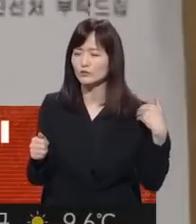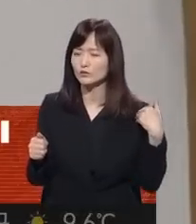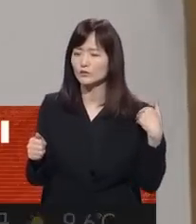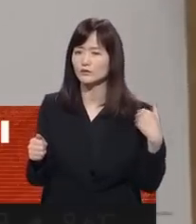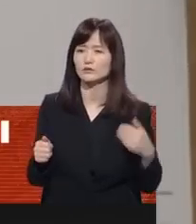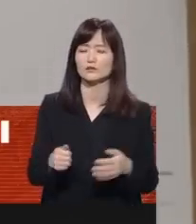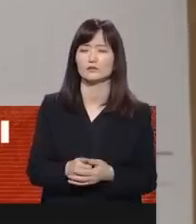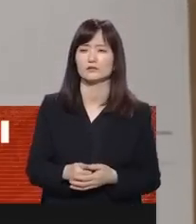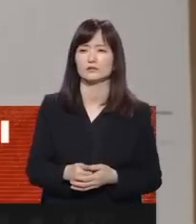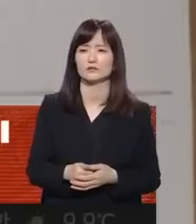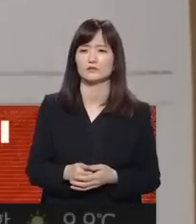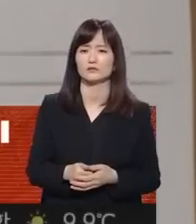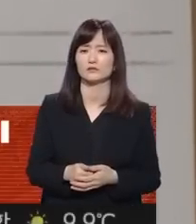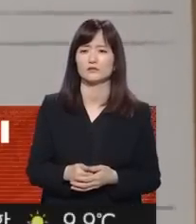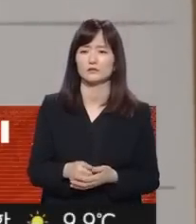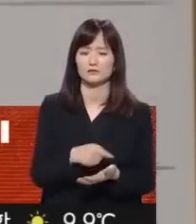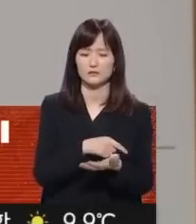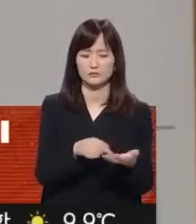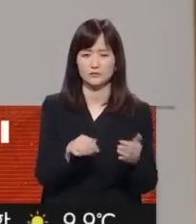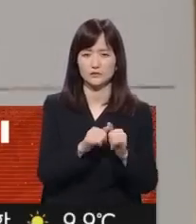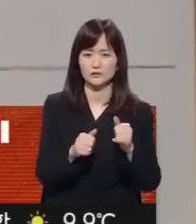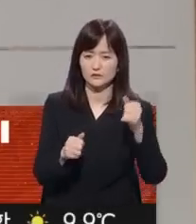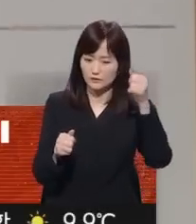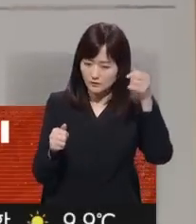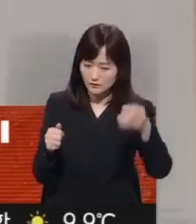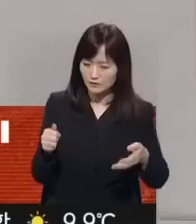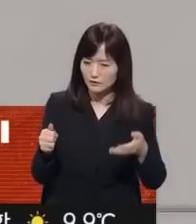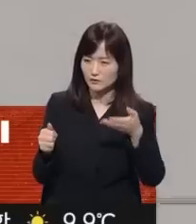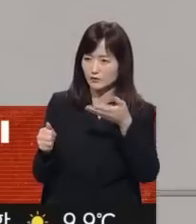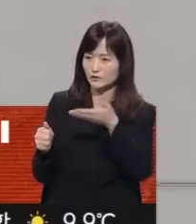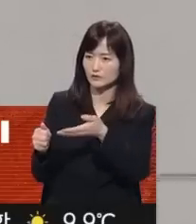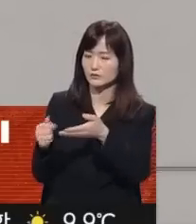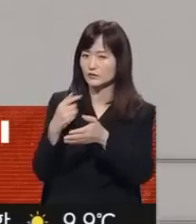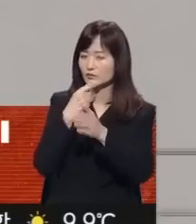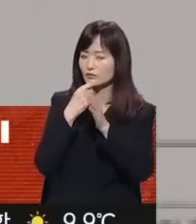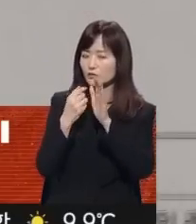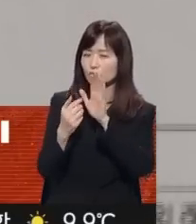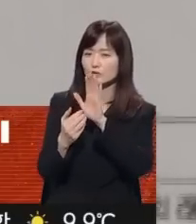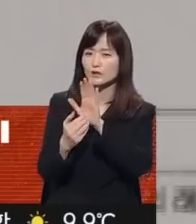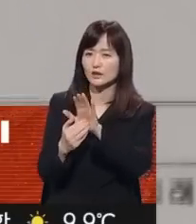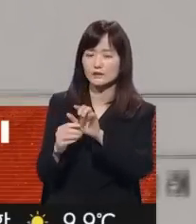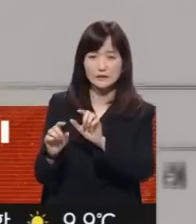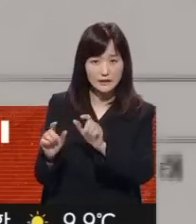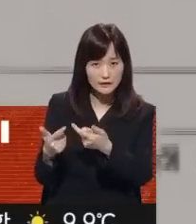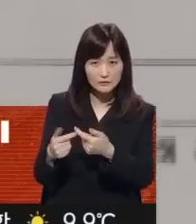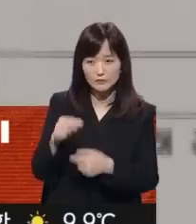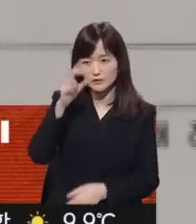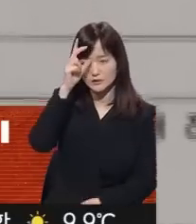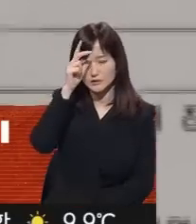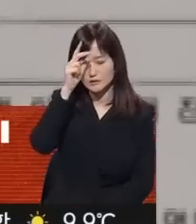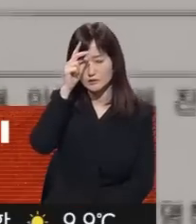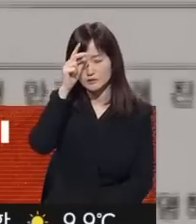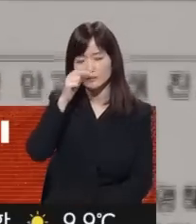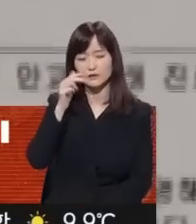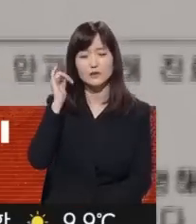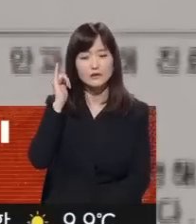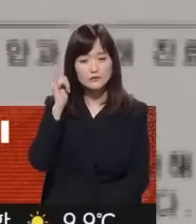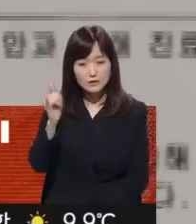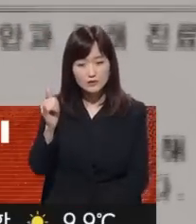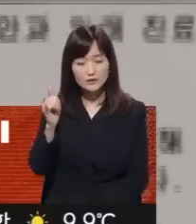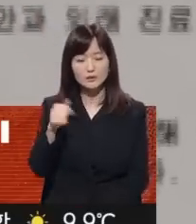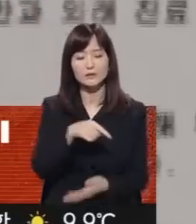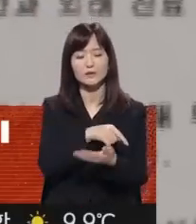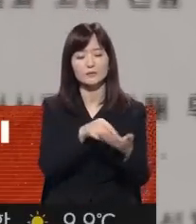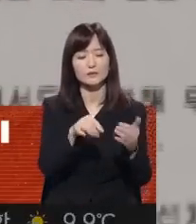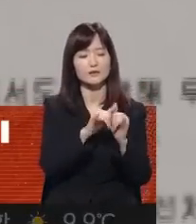금방 알 수 있습니다 지금 피해자 쪽에서 연락처 알려준 걸 거부하지 않는 이상은 경찰에 문의를 하면 당연히 피해자 쪽에 확인을 해 가지고